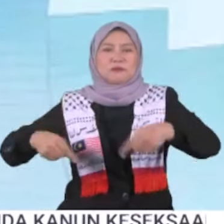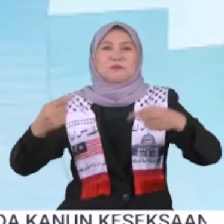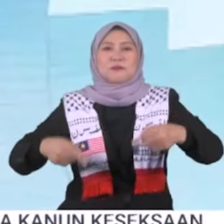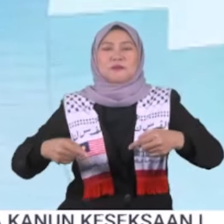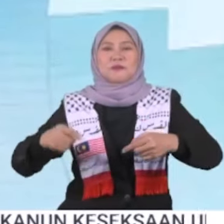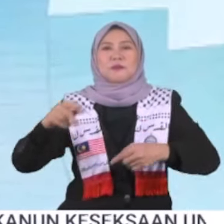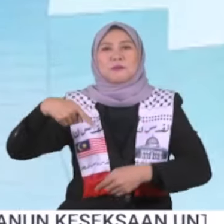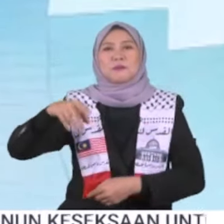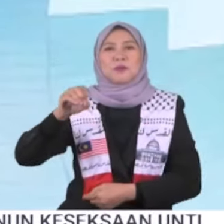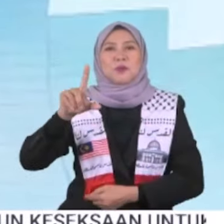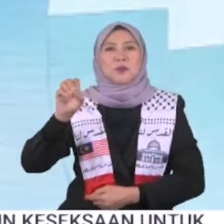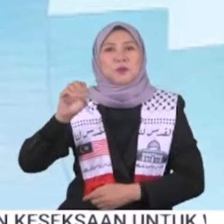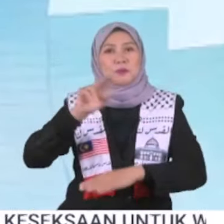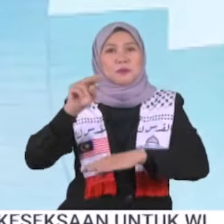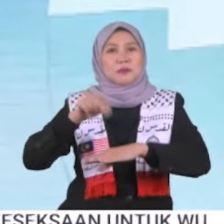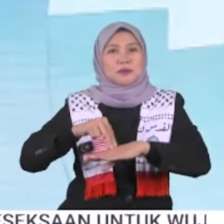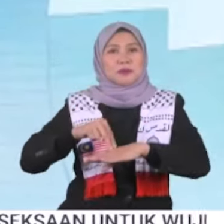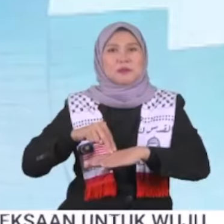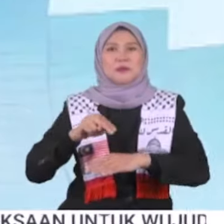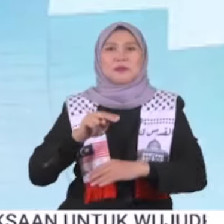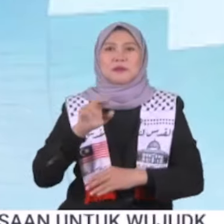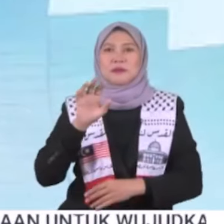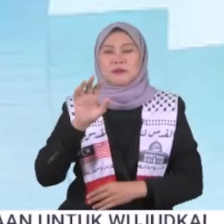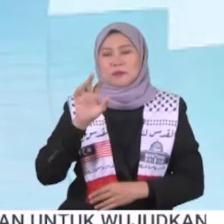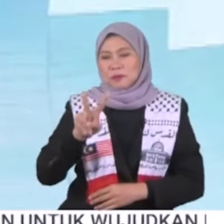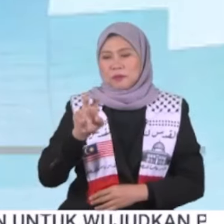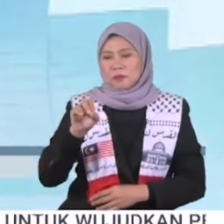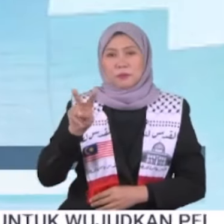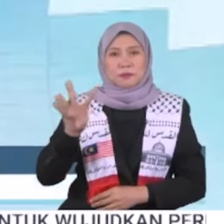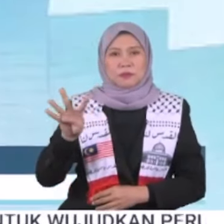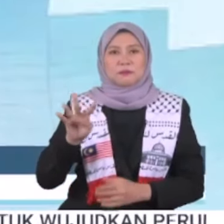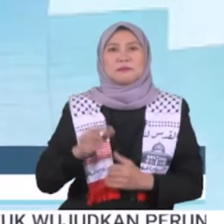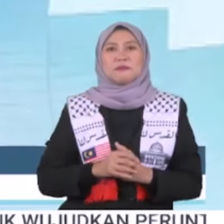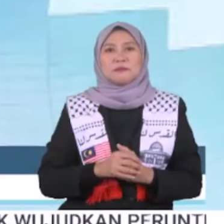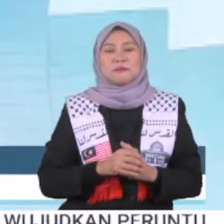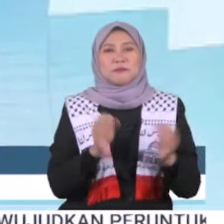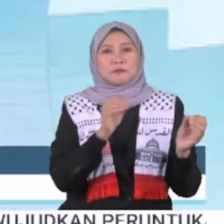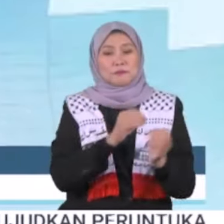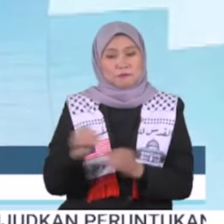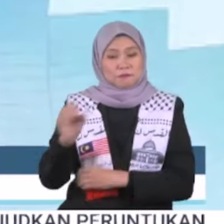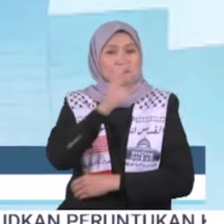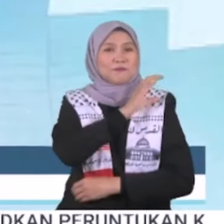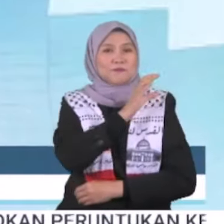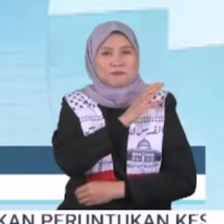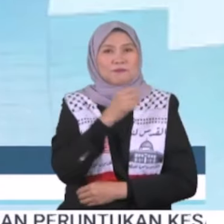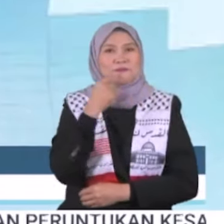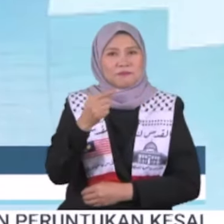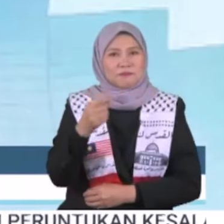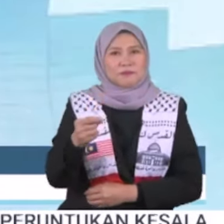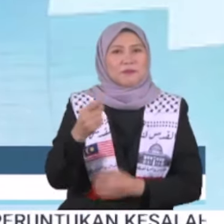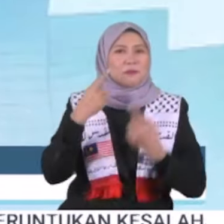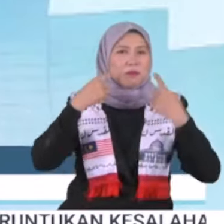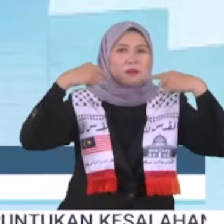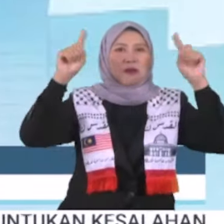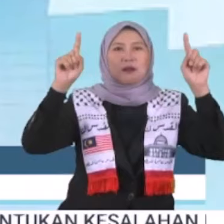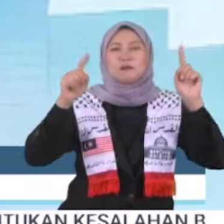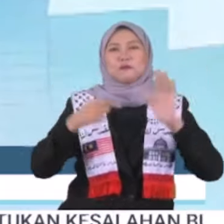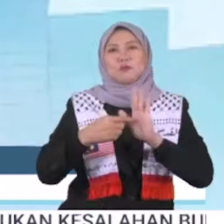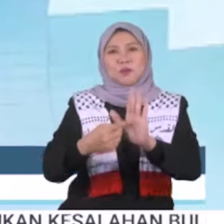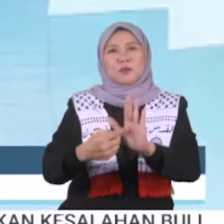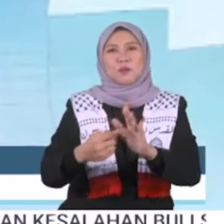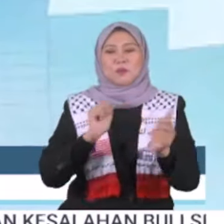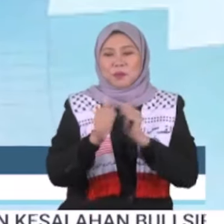KLPC Polo Fiesta 2024. Pengerusi Jawatankuasa Penganjur, Dato' Indra Mohamad Mo'iz berkata, kejohanan itu berjaya